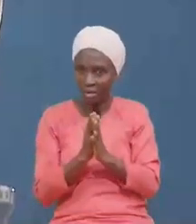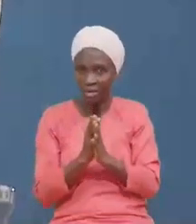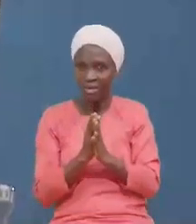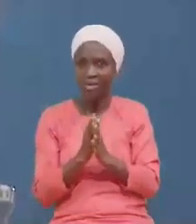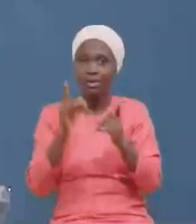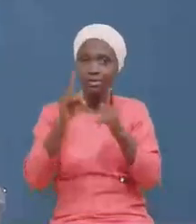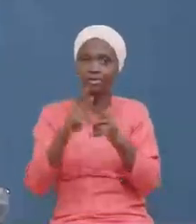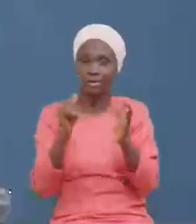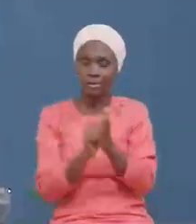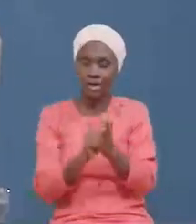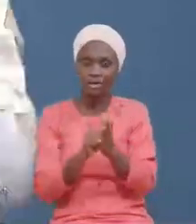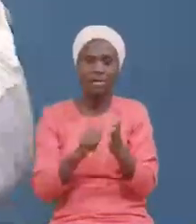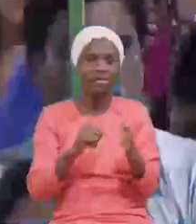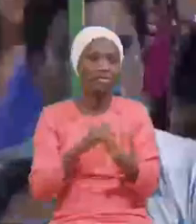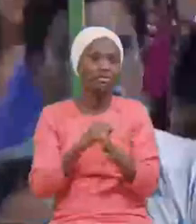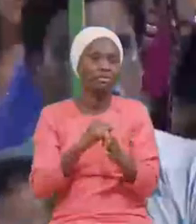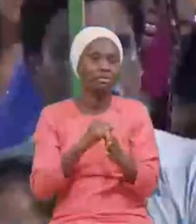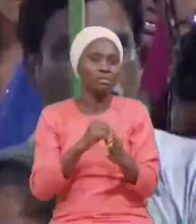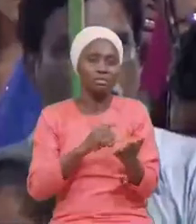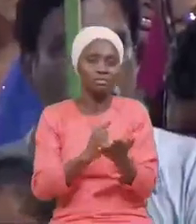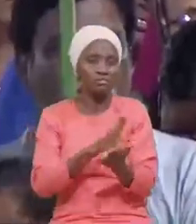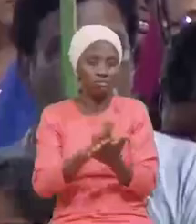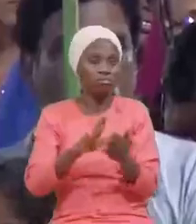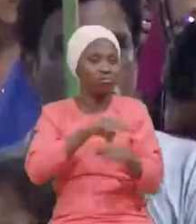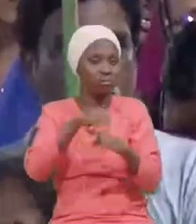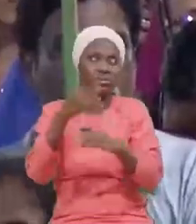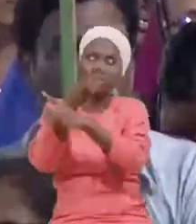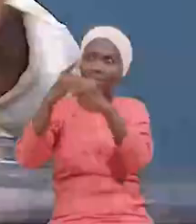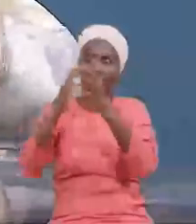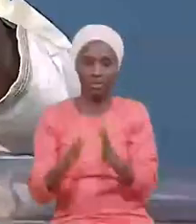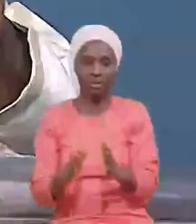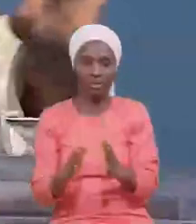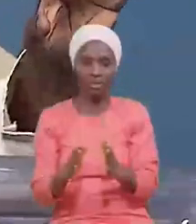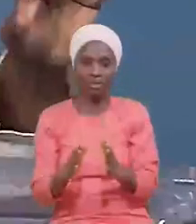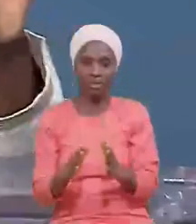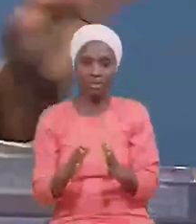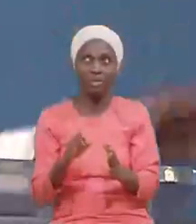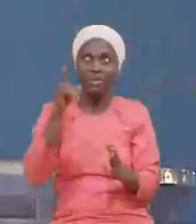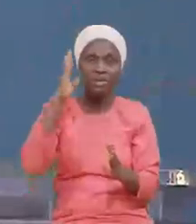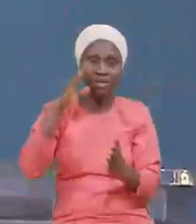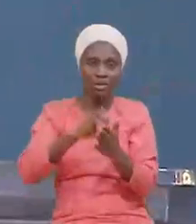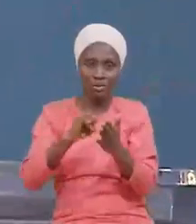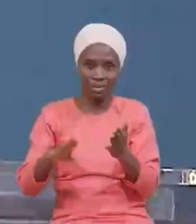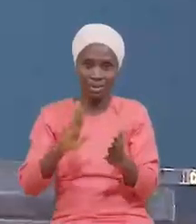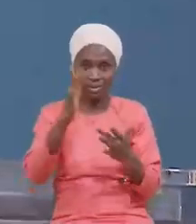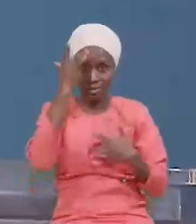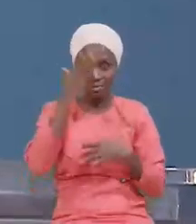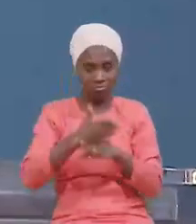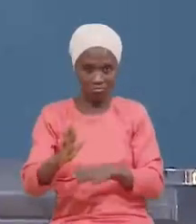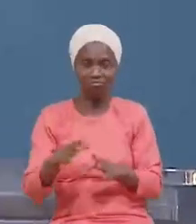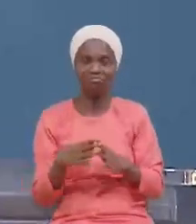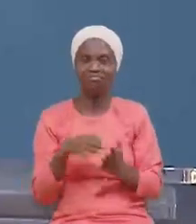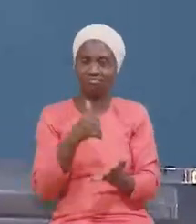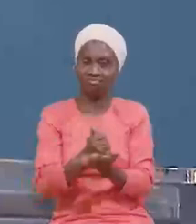au nom de ce libérateur surnaturel, il va ôter vos maladies.